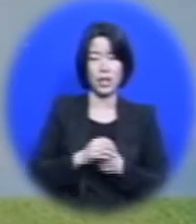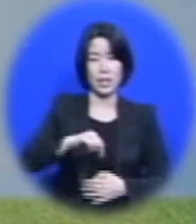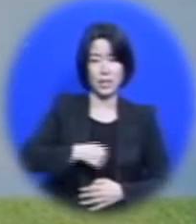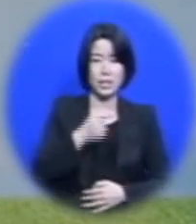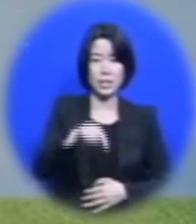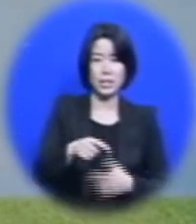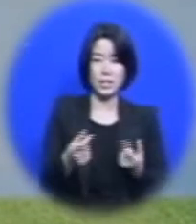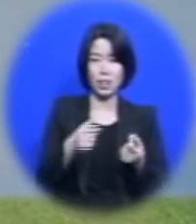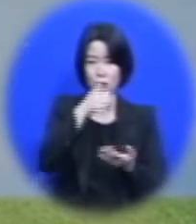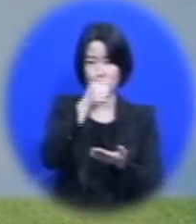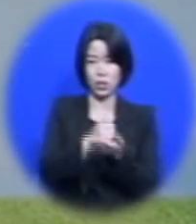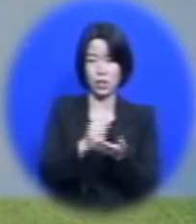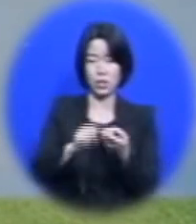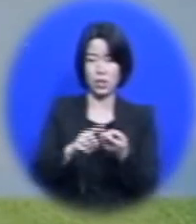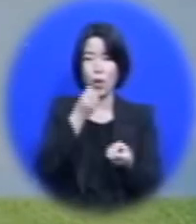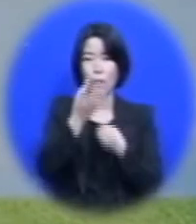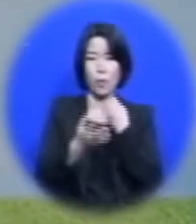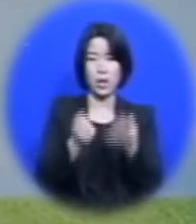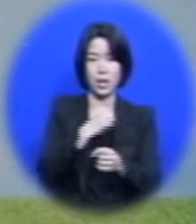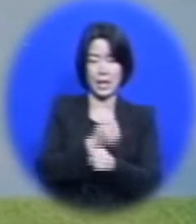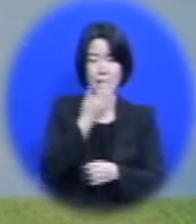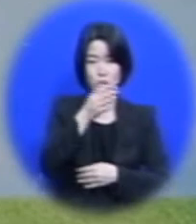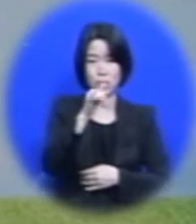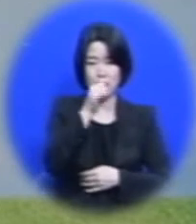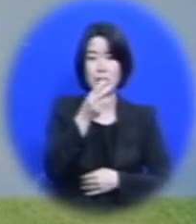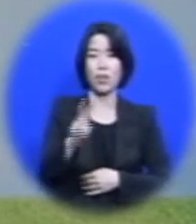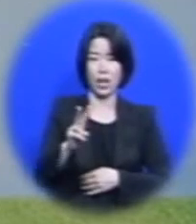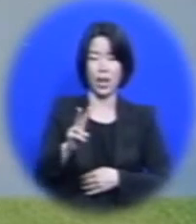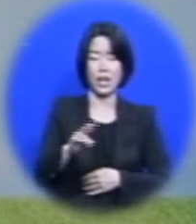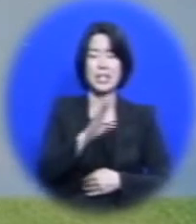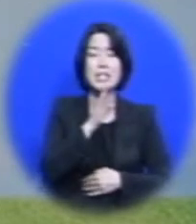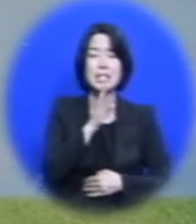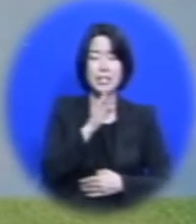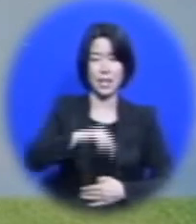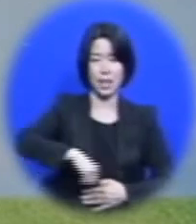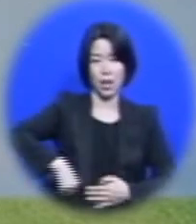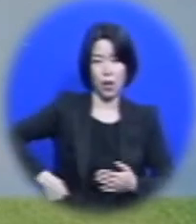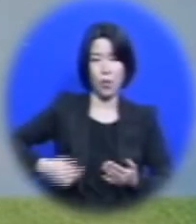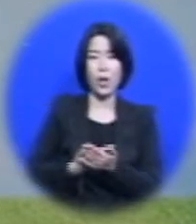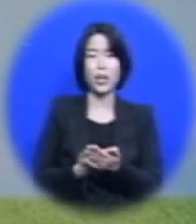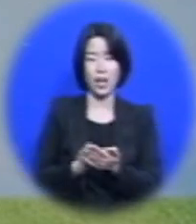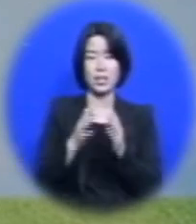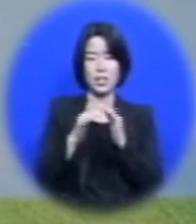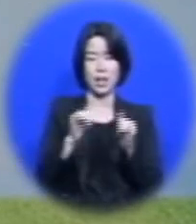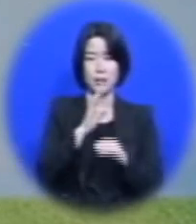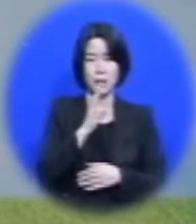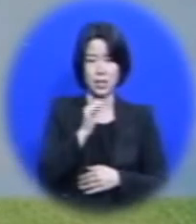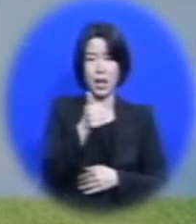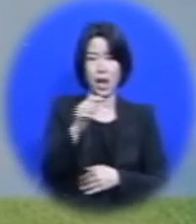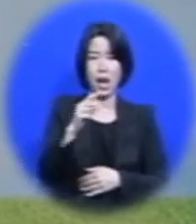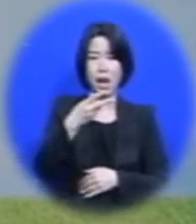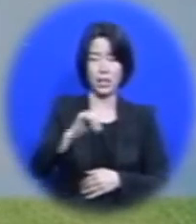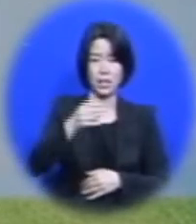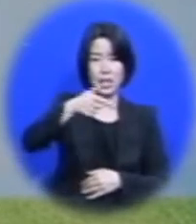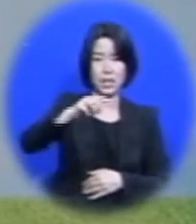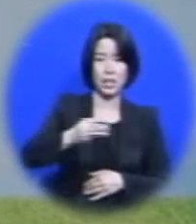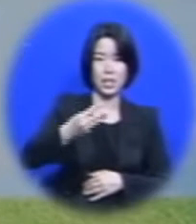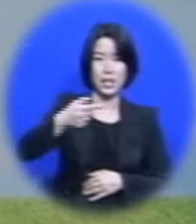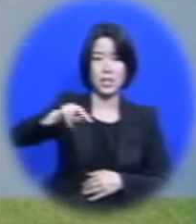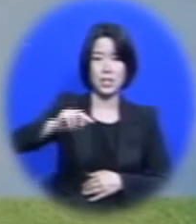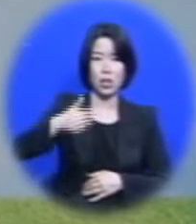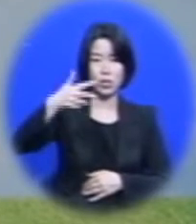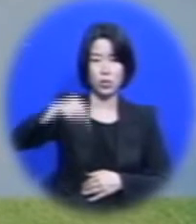그러한 죄인임을 고백할 수 있어야 그게 진짜 회개한 사람입니다. 하디 선교사 길선주 장로님 같은